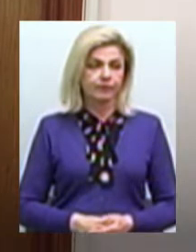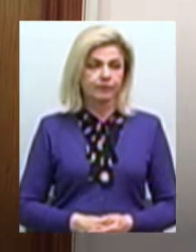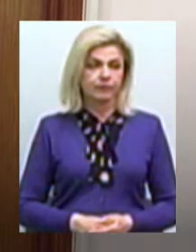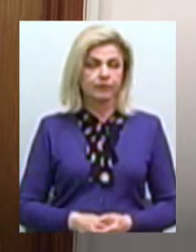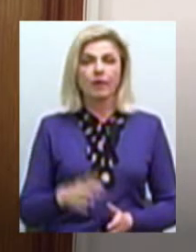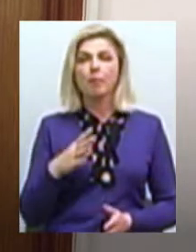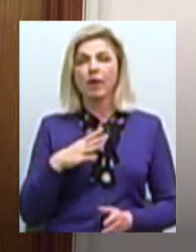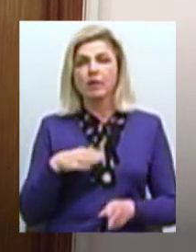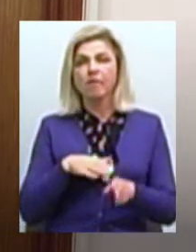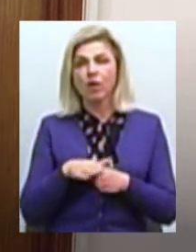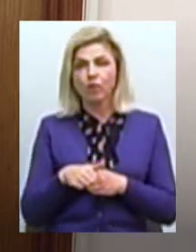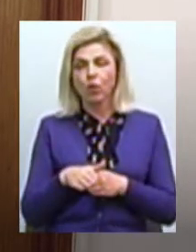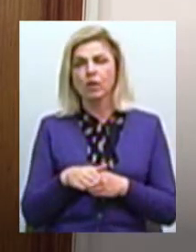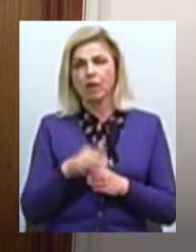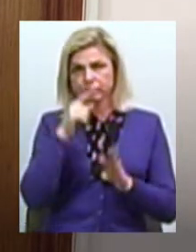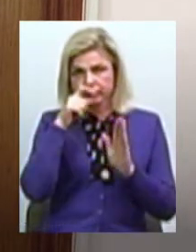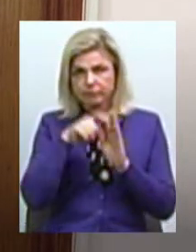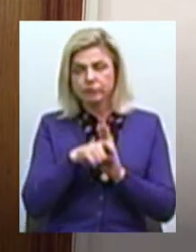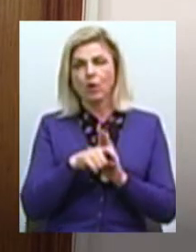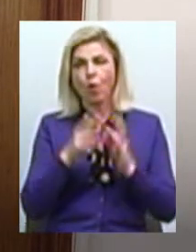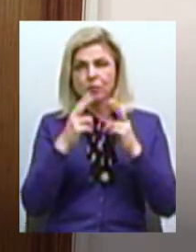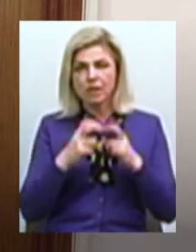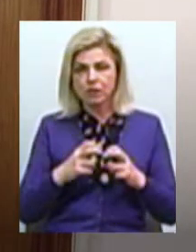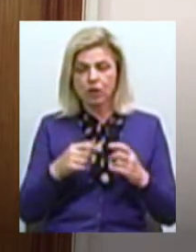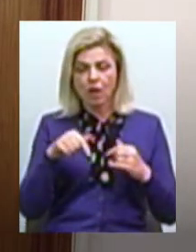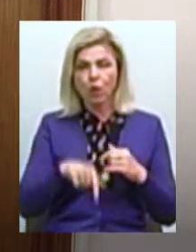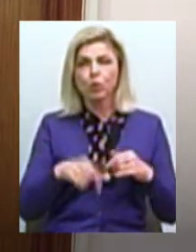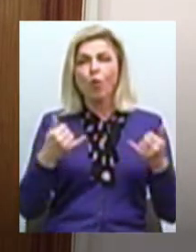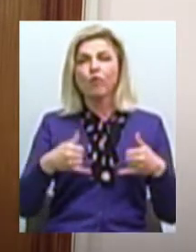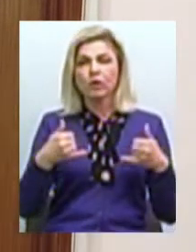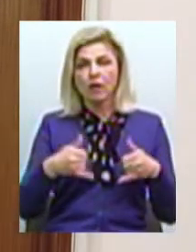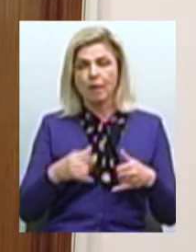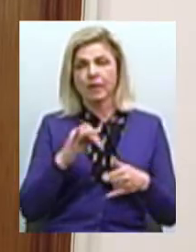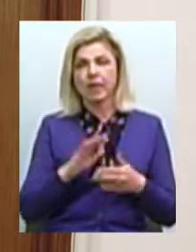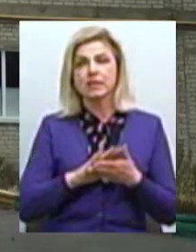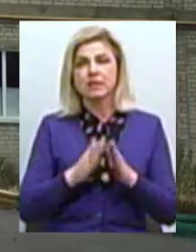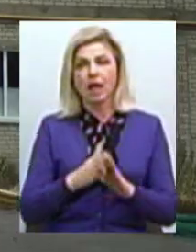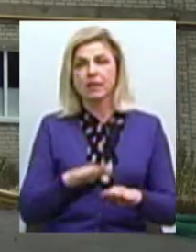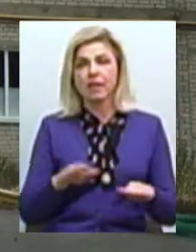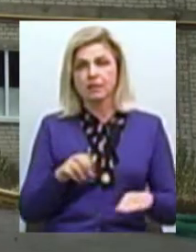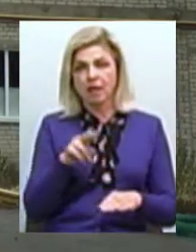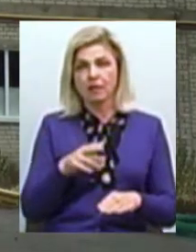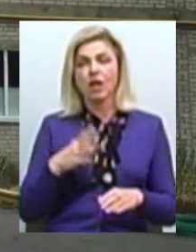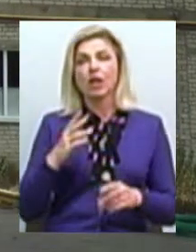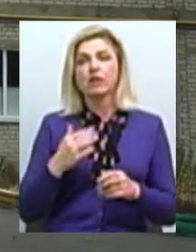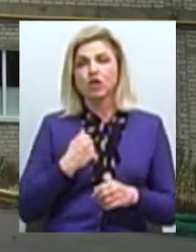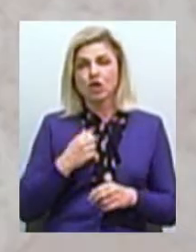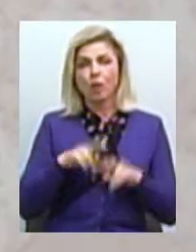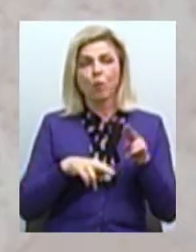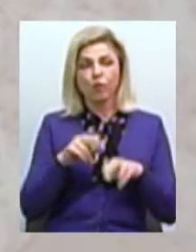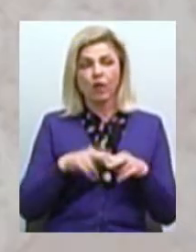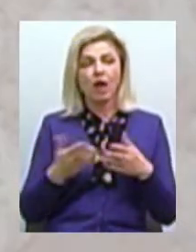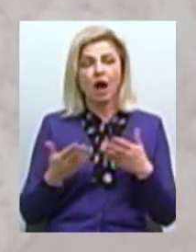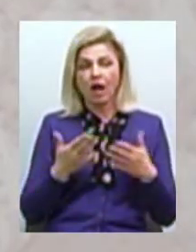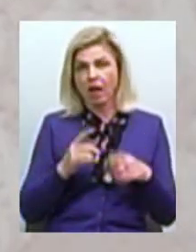Було виконано поглиблене обстеження ґрунтів, фундаментів та стан наявного садка. На жаль, дитячий садок будувався якимось дивним